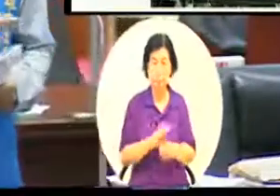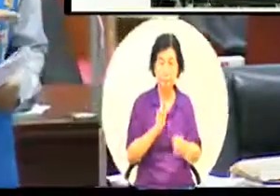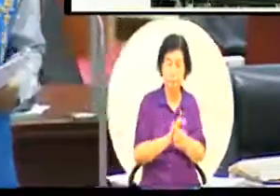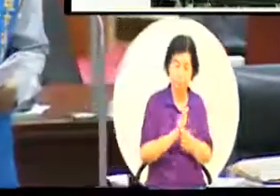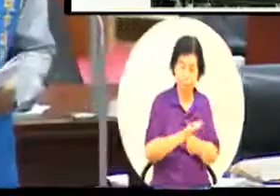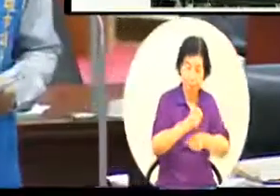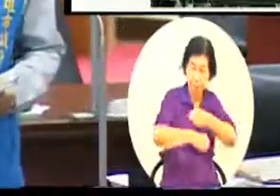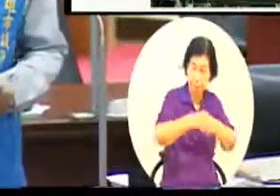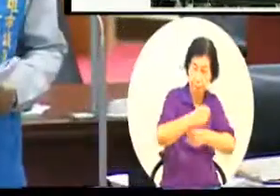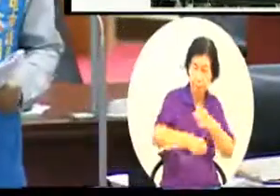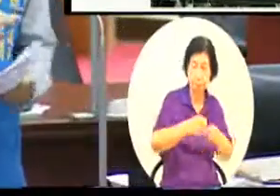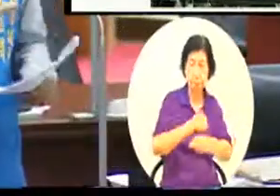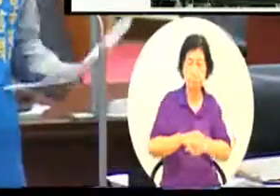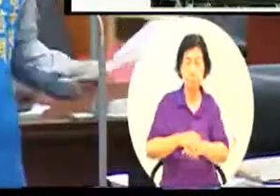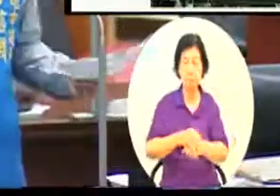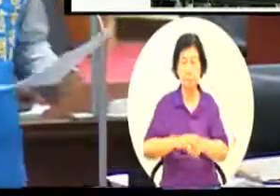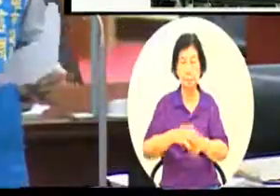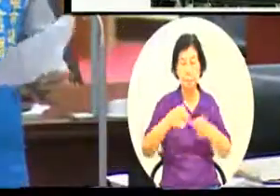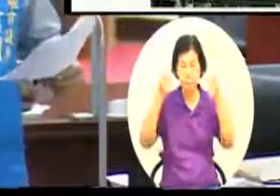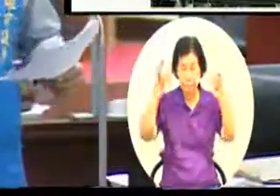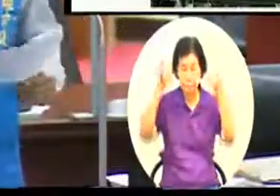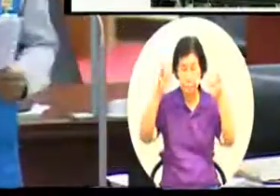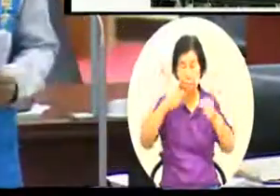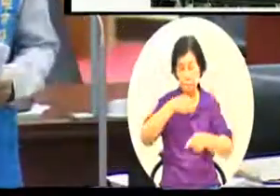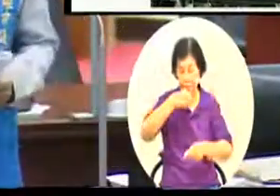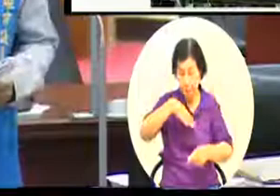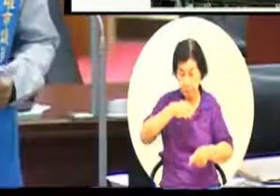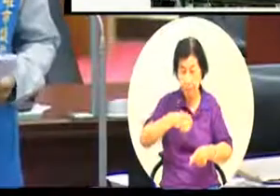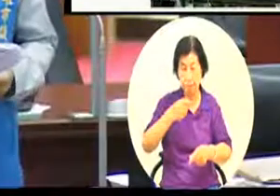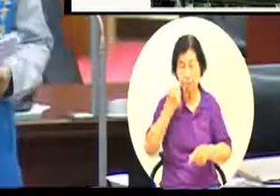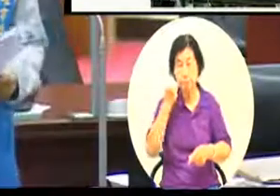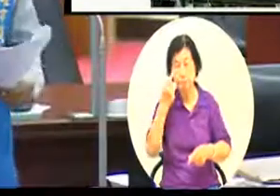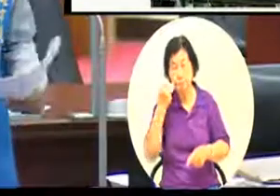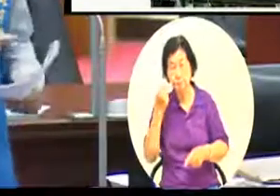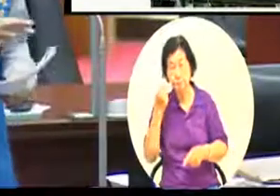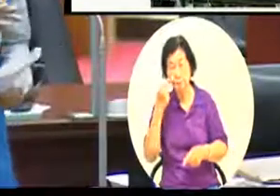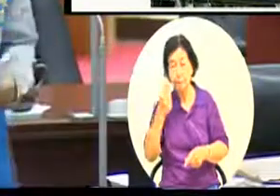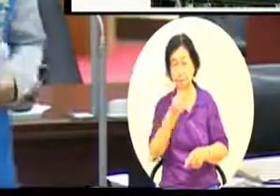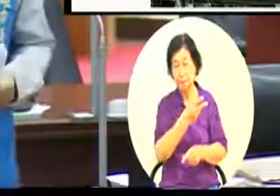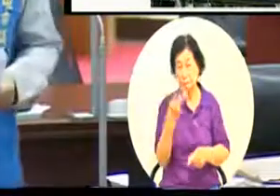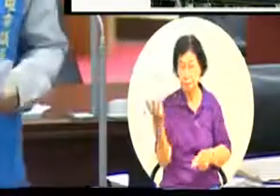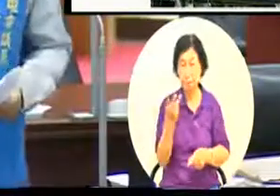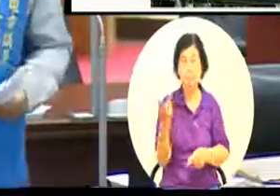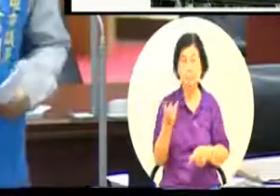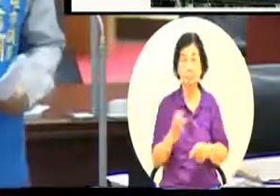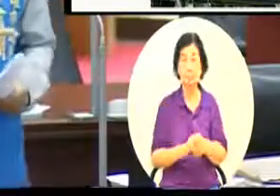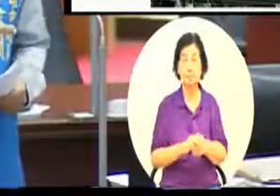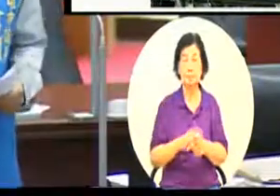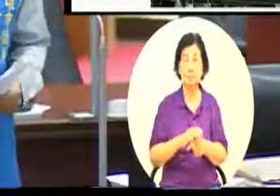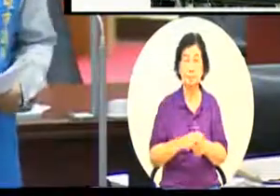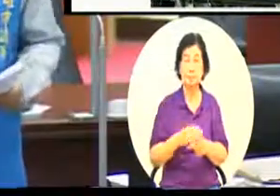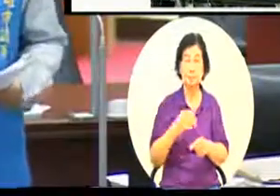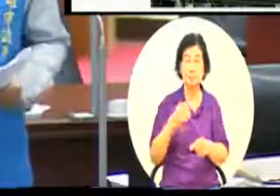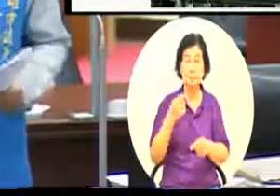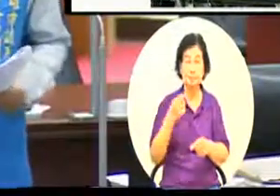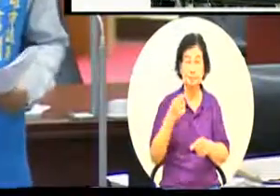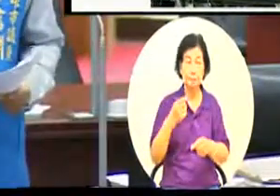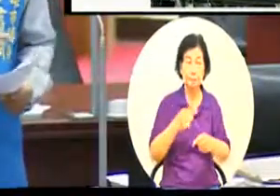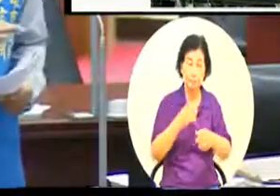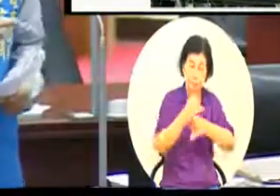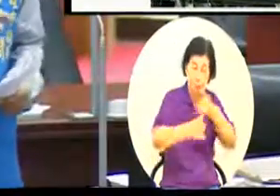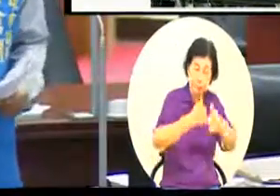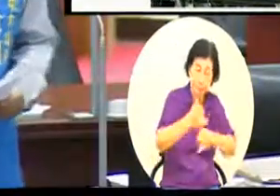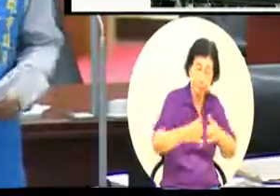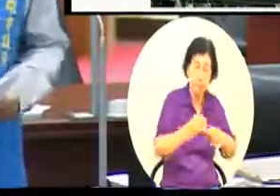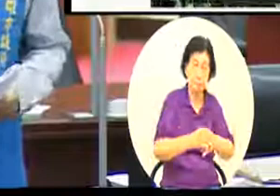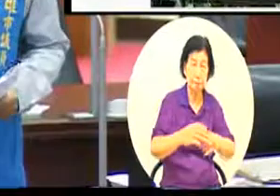这未来一个生活圈以外，跟台南做一个结合嘛，让我们一日生活圈能串联在一起，让这个捷